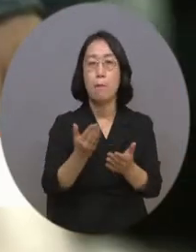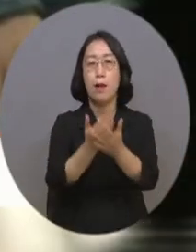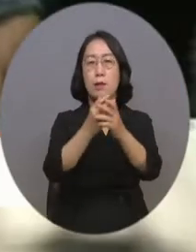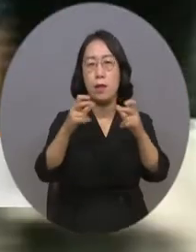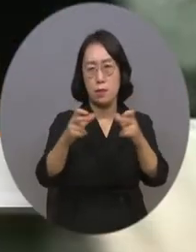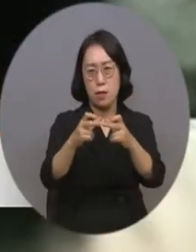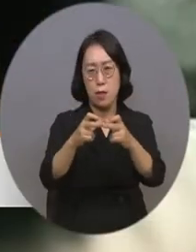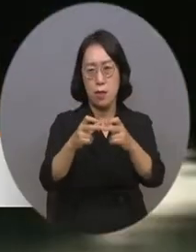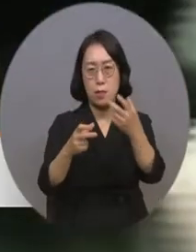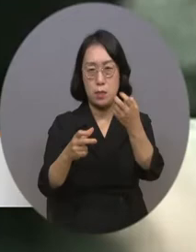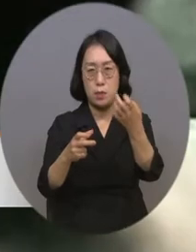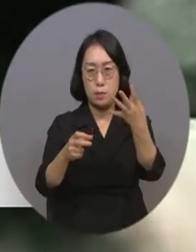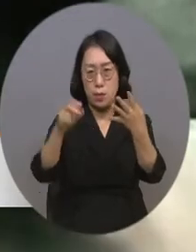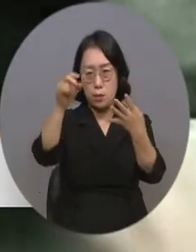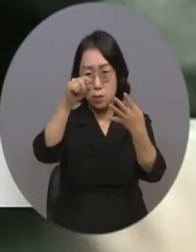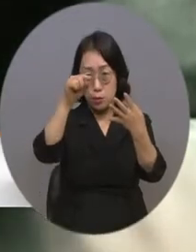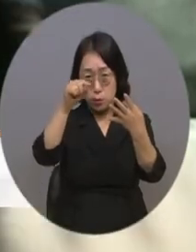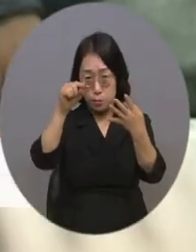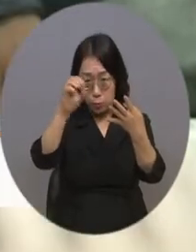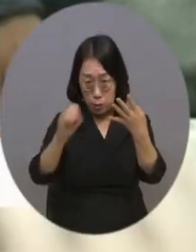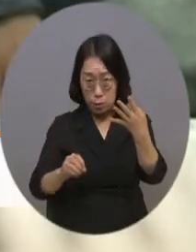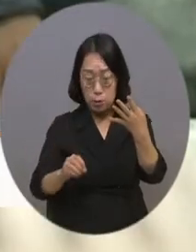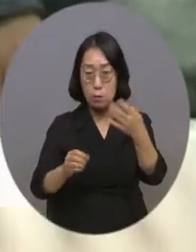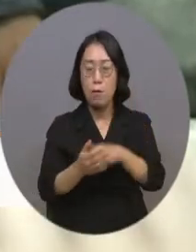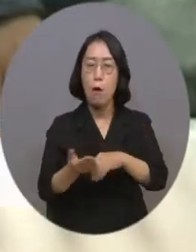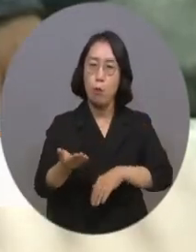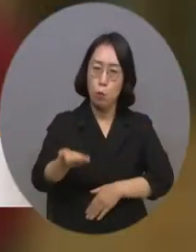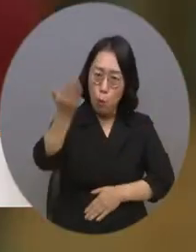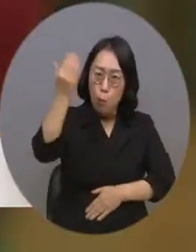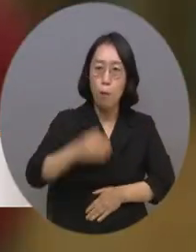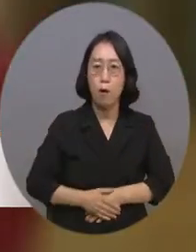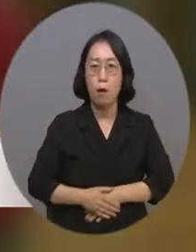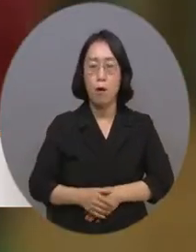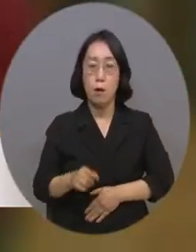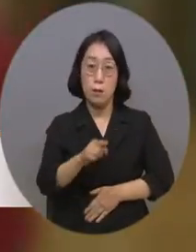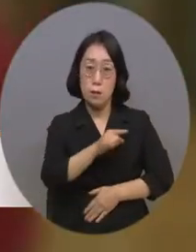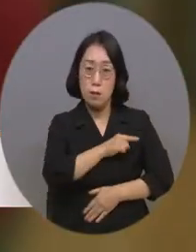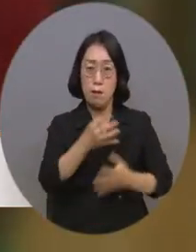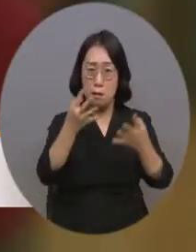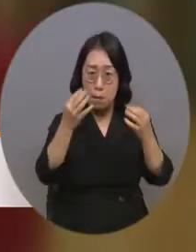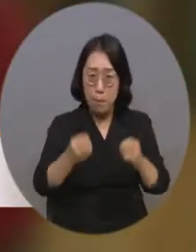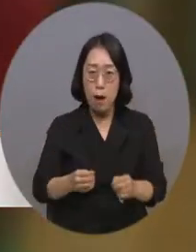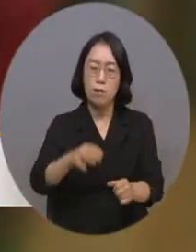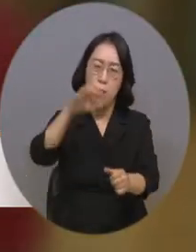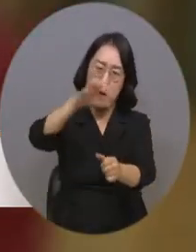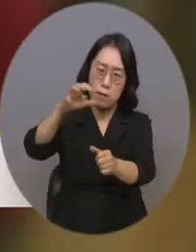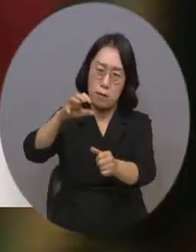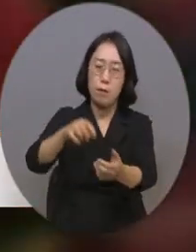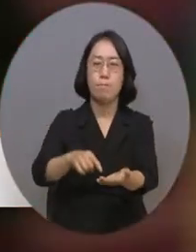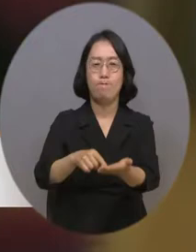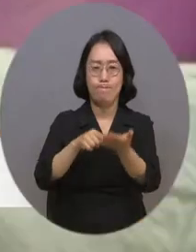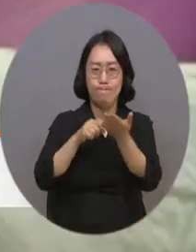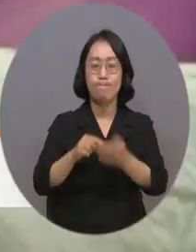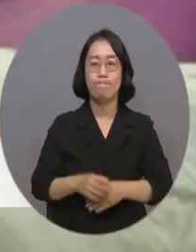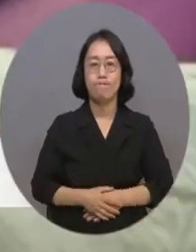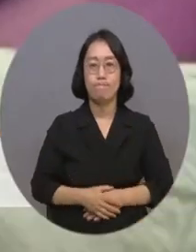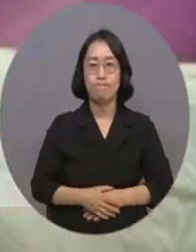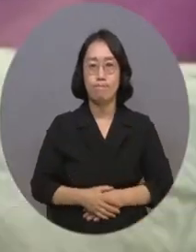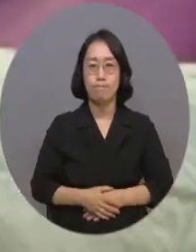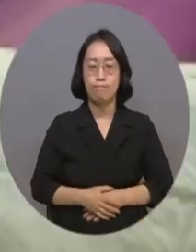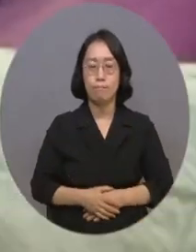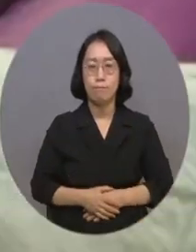비율이 74.1%로 전체 장애 유형 중 가장 높게 나타났습니다.